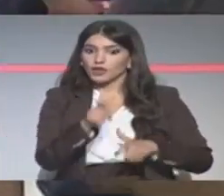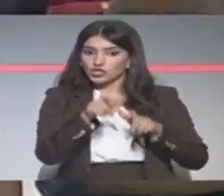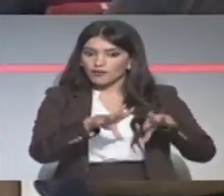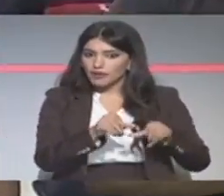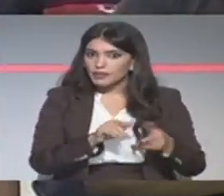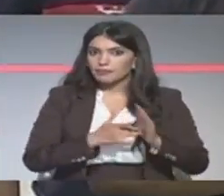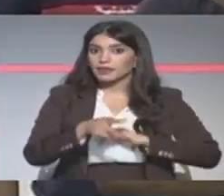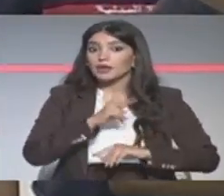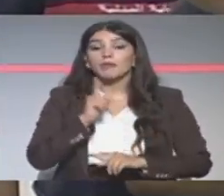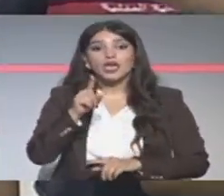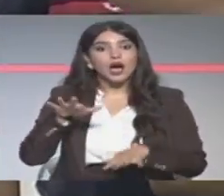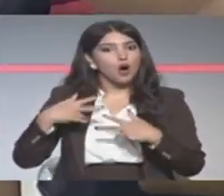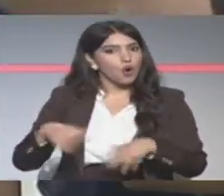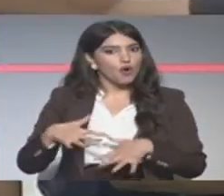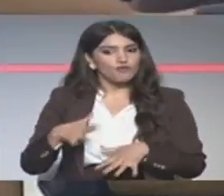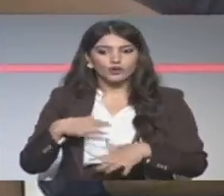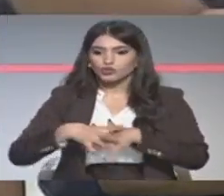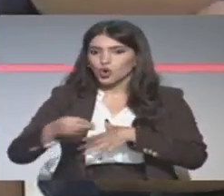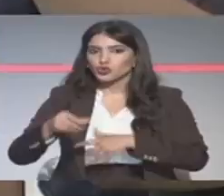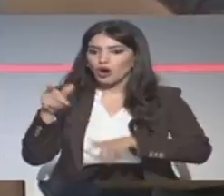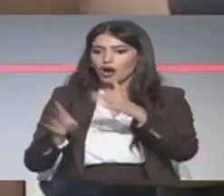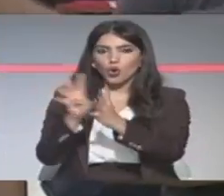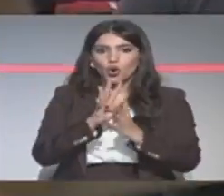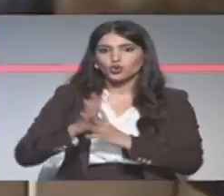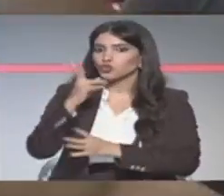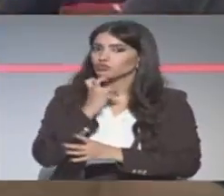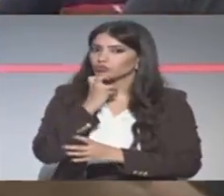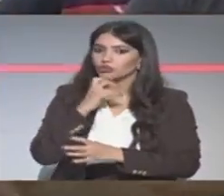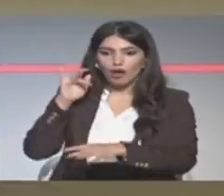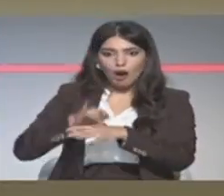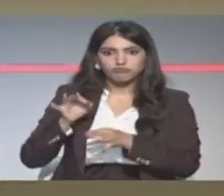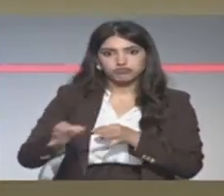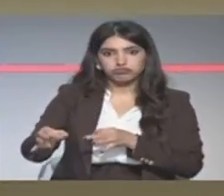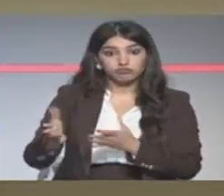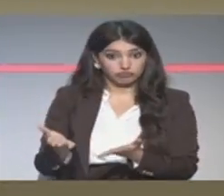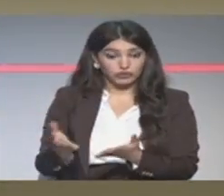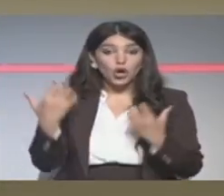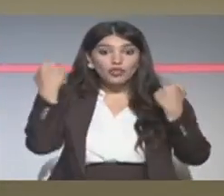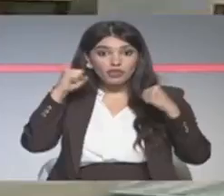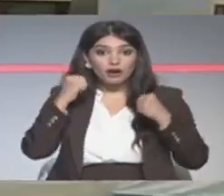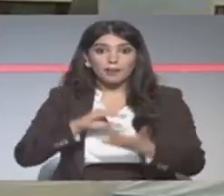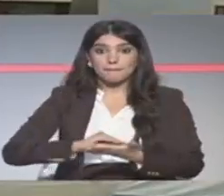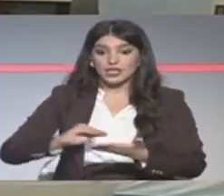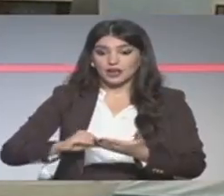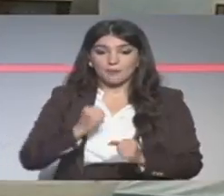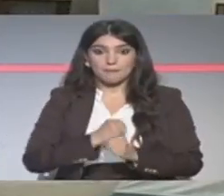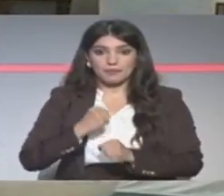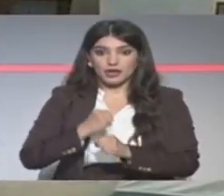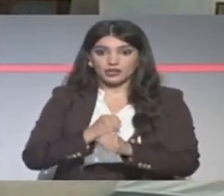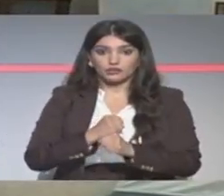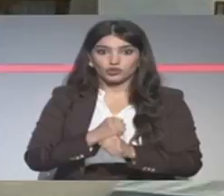انسانا، خوفنا كان كيفاش نخرج المواطن اش باش يكون حاله كي نعديوه. إضراب إداري عن العمل دون